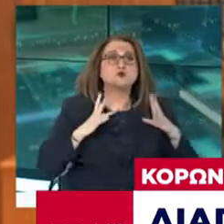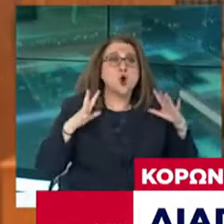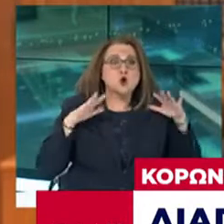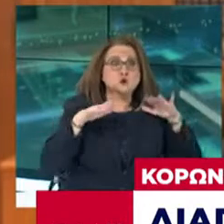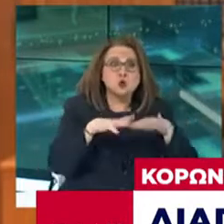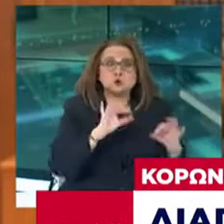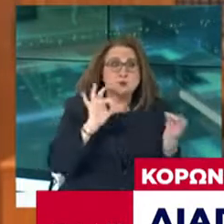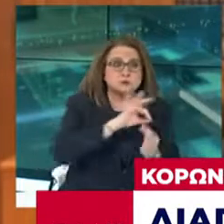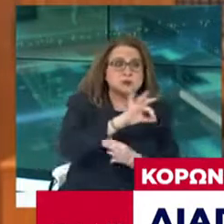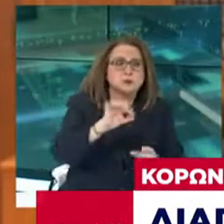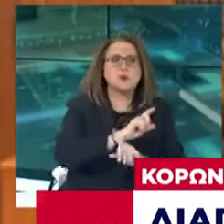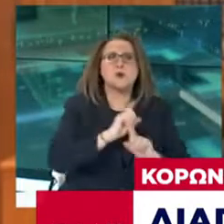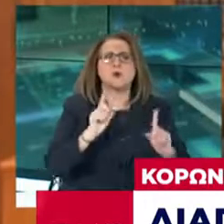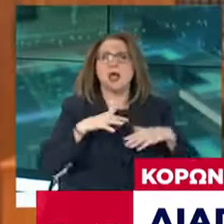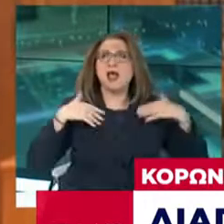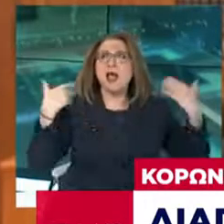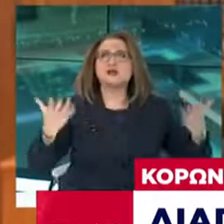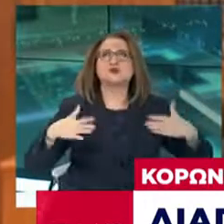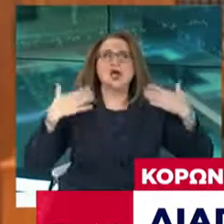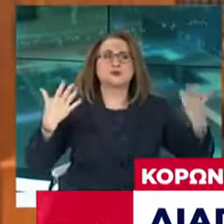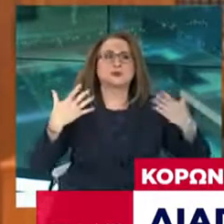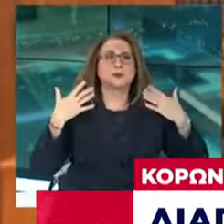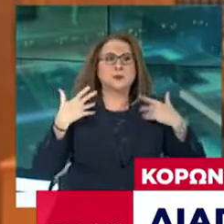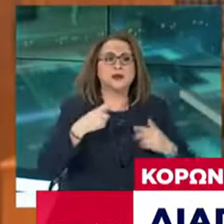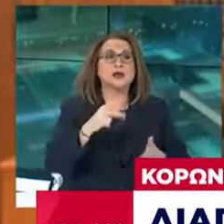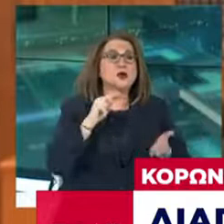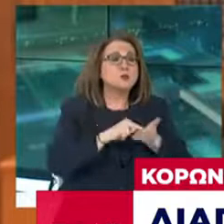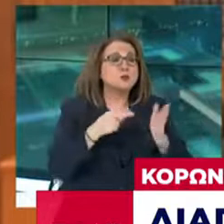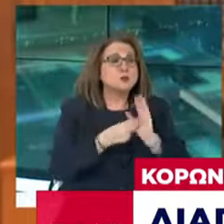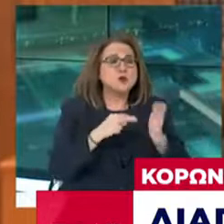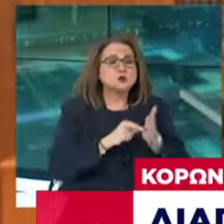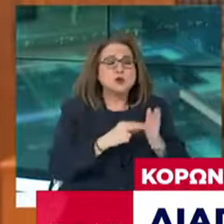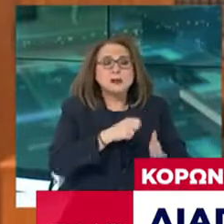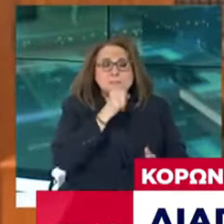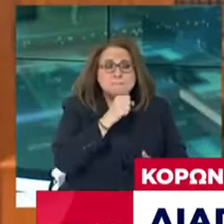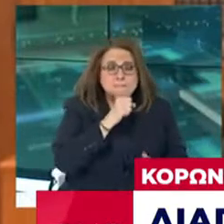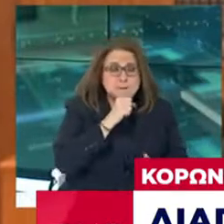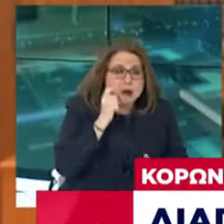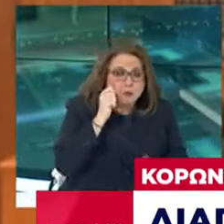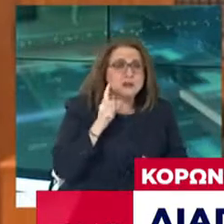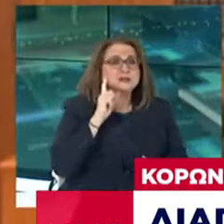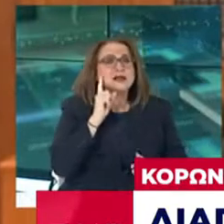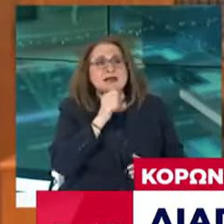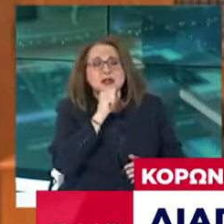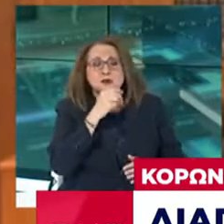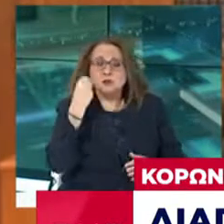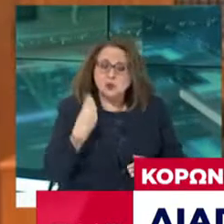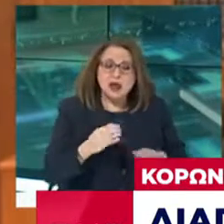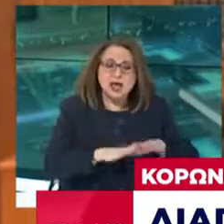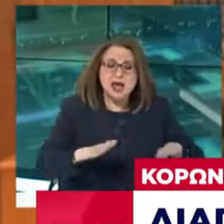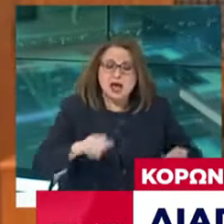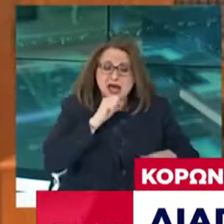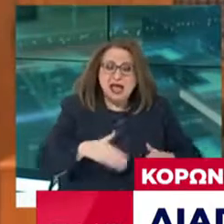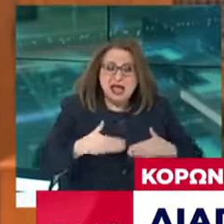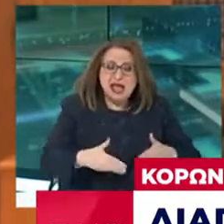όπου μεταδίδεται ευκολότερα η νόσος. Και προσοχή στους παππούδες και στις γιαγιάδες. Καλύτερα να μείνετε μακριά τους, ειδικά αν